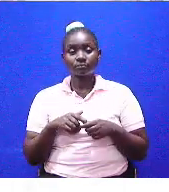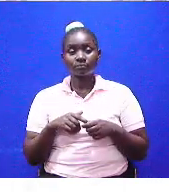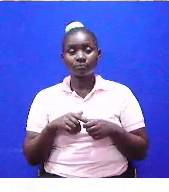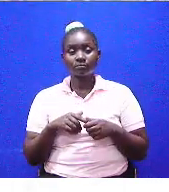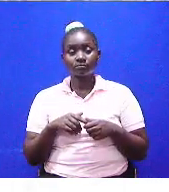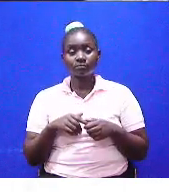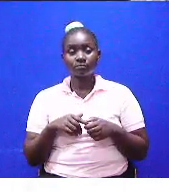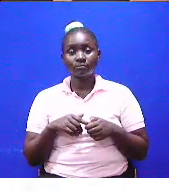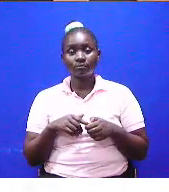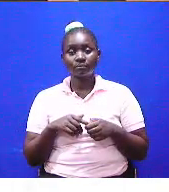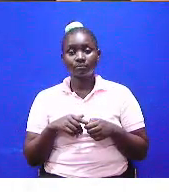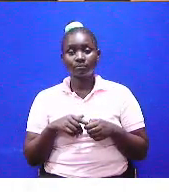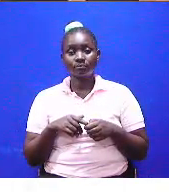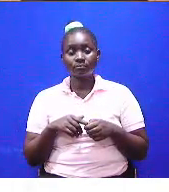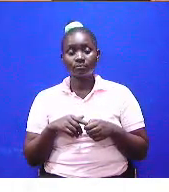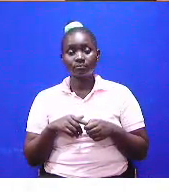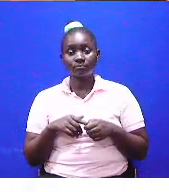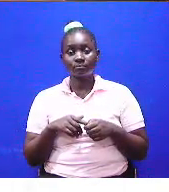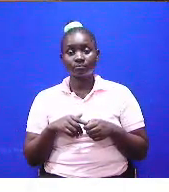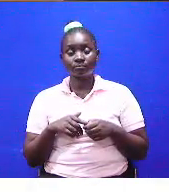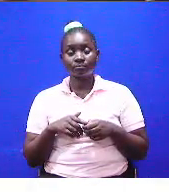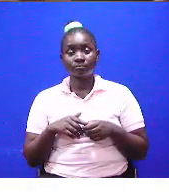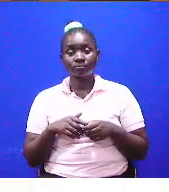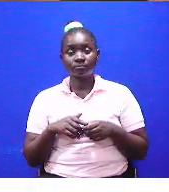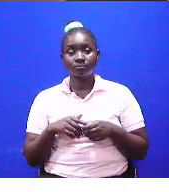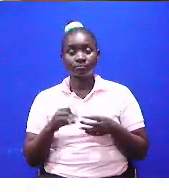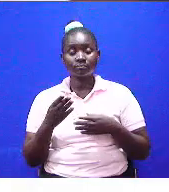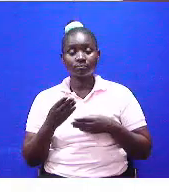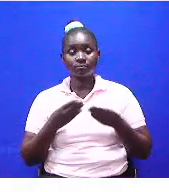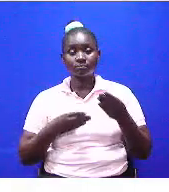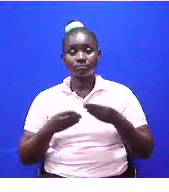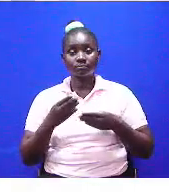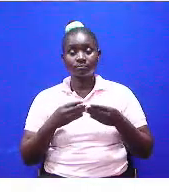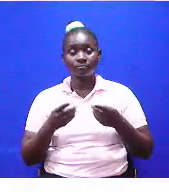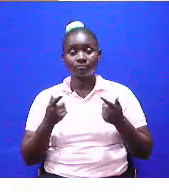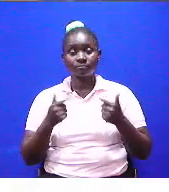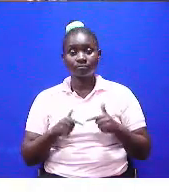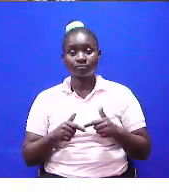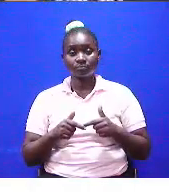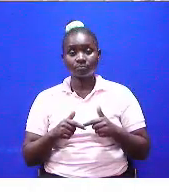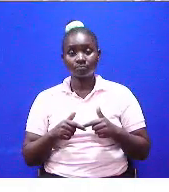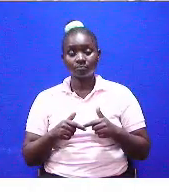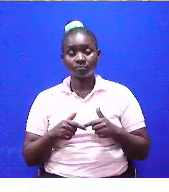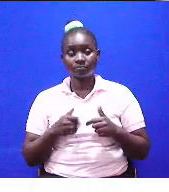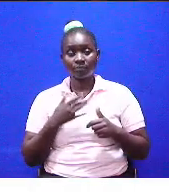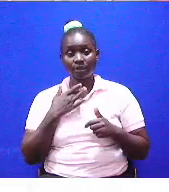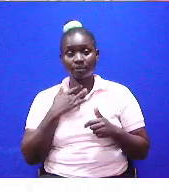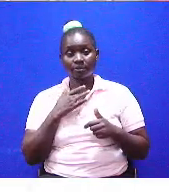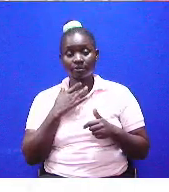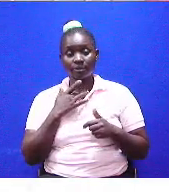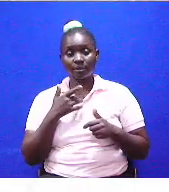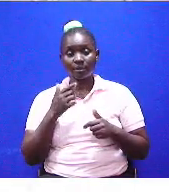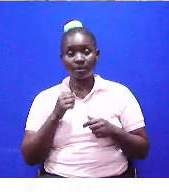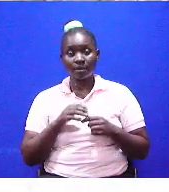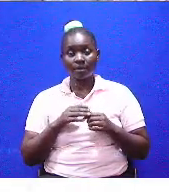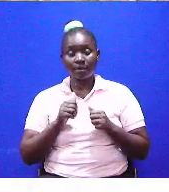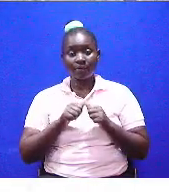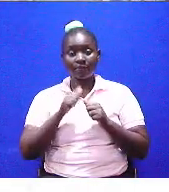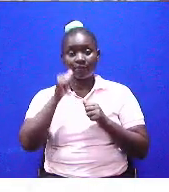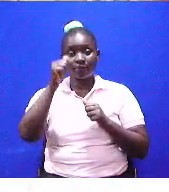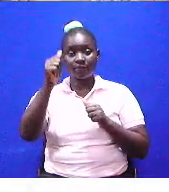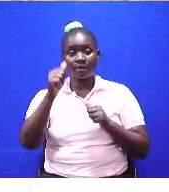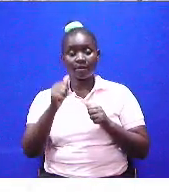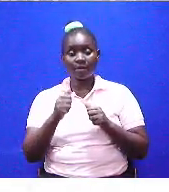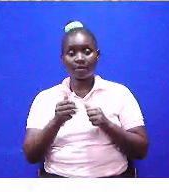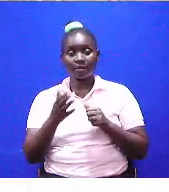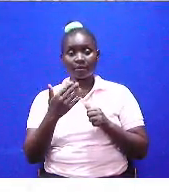hapa hata watu wanapofanya biashara bingu vya juu bingu ambao vinatamanika watu wanatoka mbali wanakuja kuchukua vitu kutoka